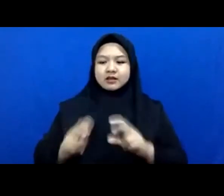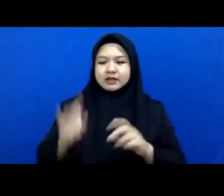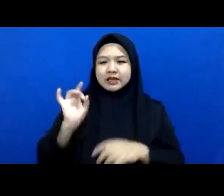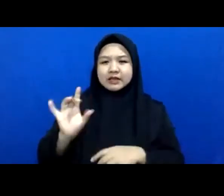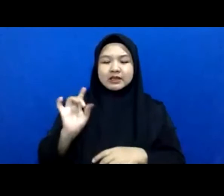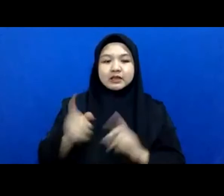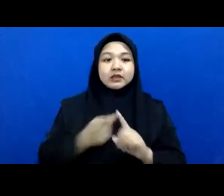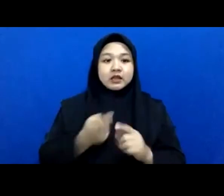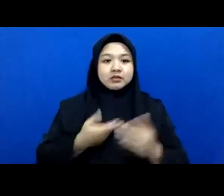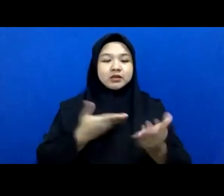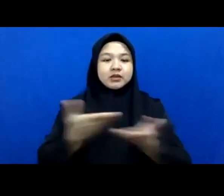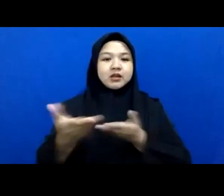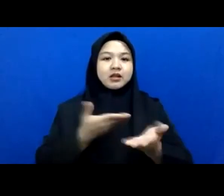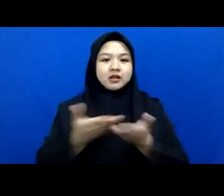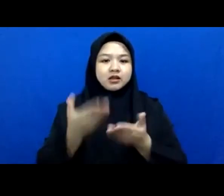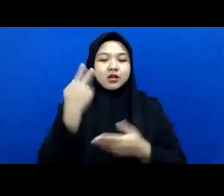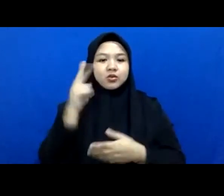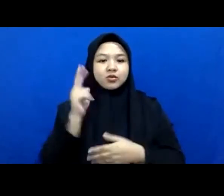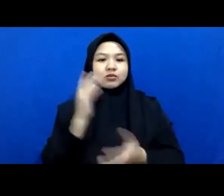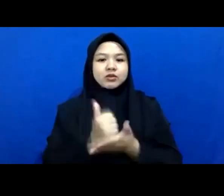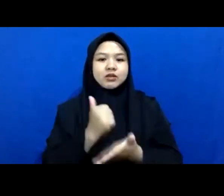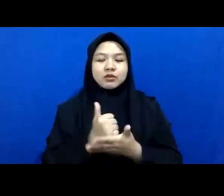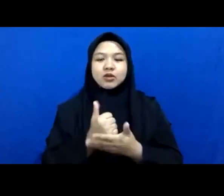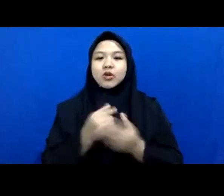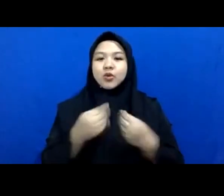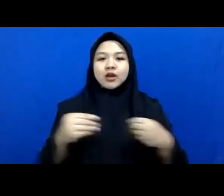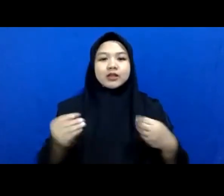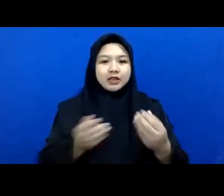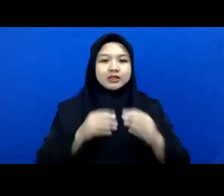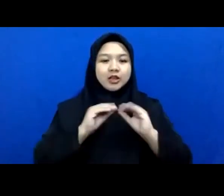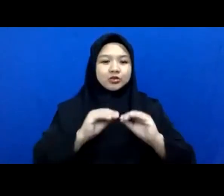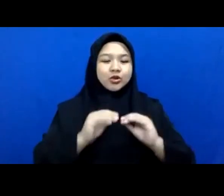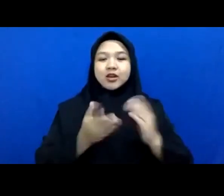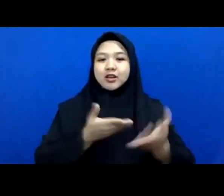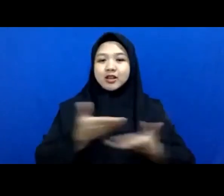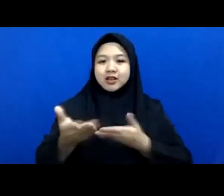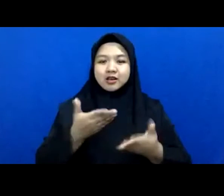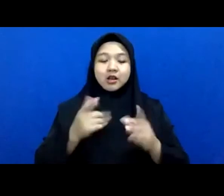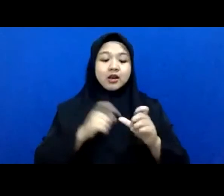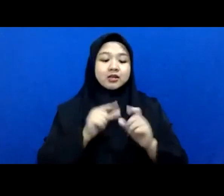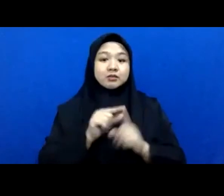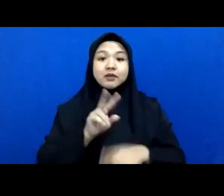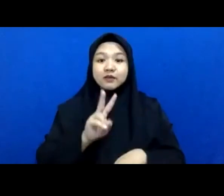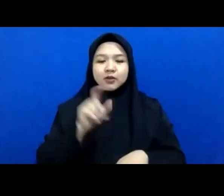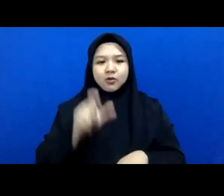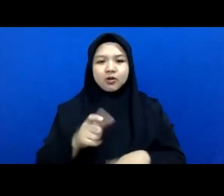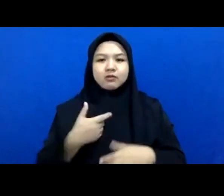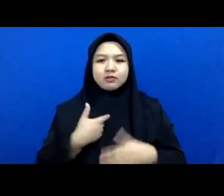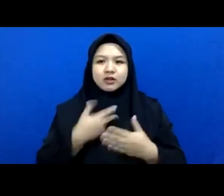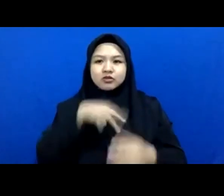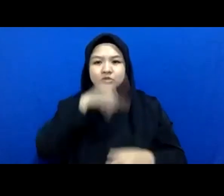dari penyedia layanan untuk menjamin kualitas asuhan dan layanan. Supervisor adalah orang yang memberikan supervisi,